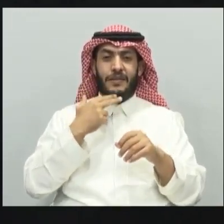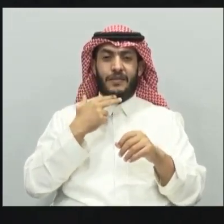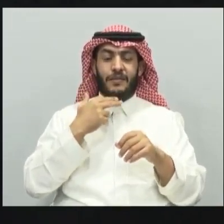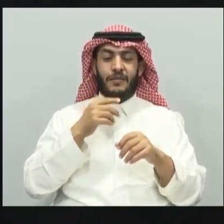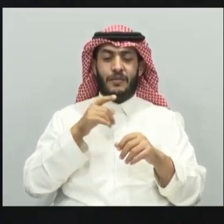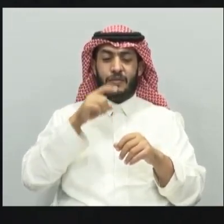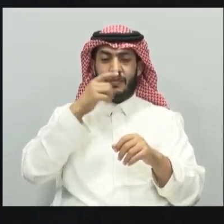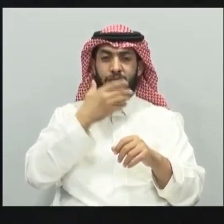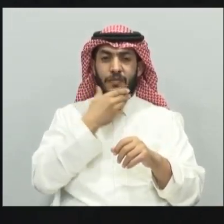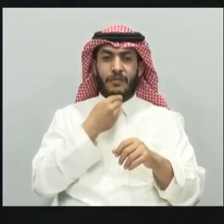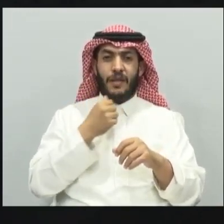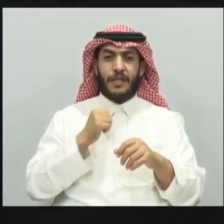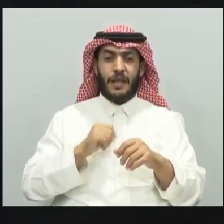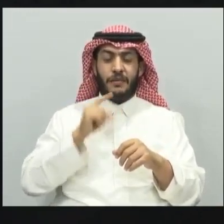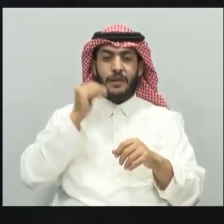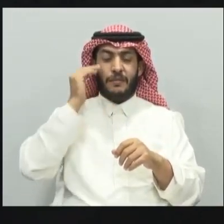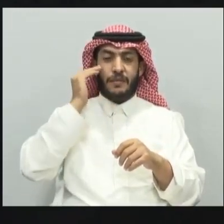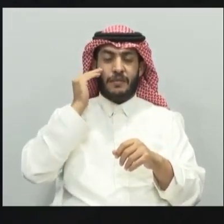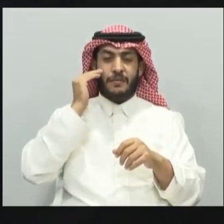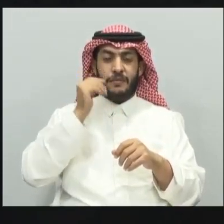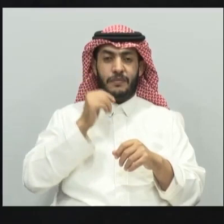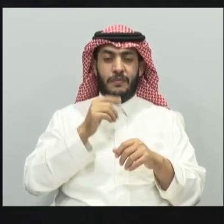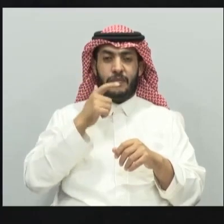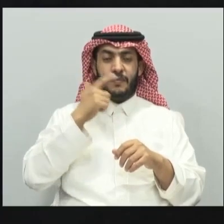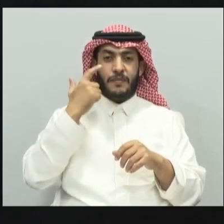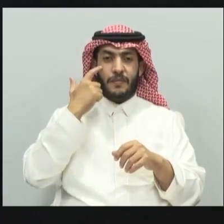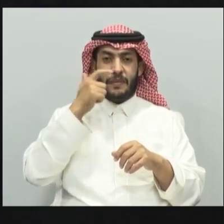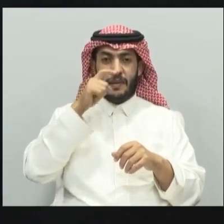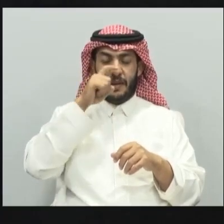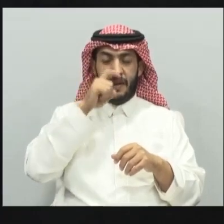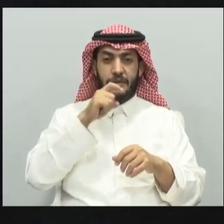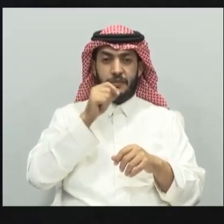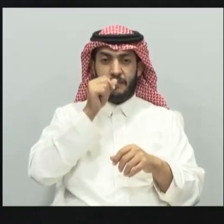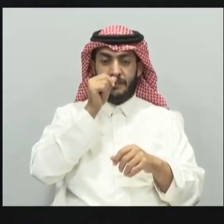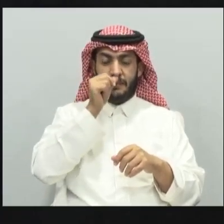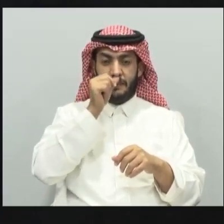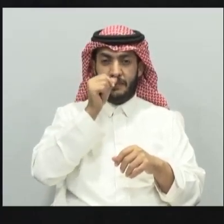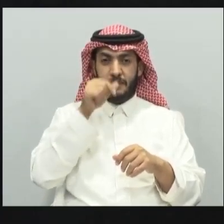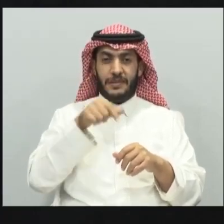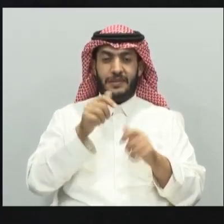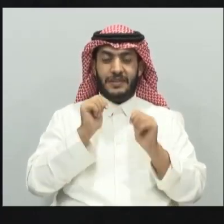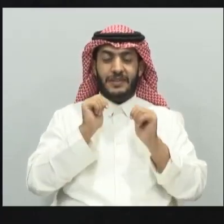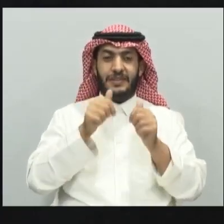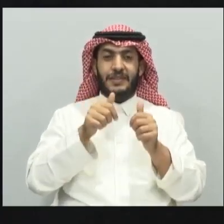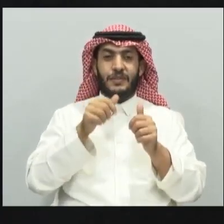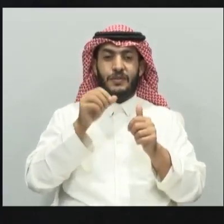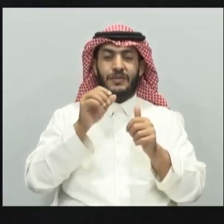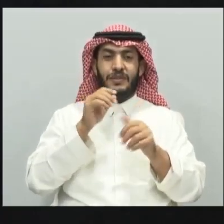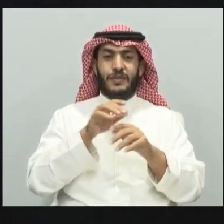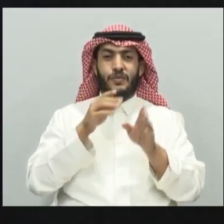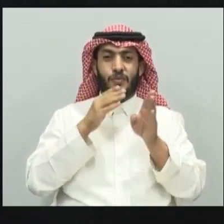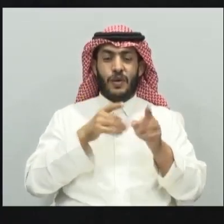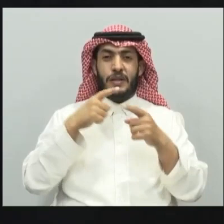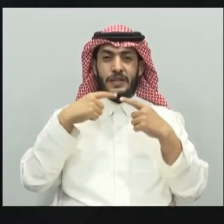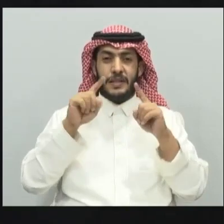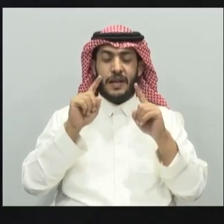والمرجو منكم ايها الطلاب والطالبات ان تكونوا ايضا في مثل هذه الجهود في بيان السنه